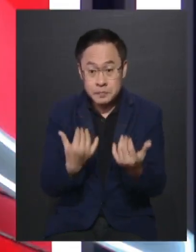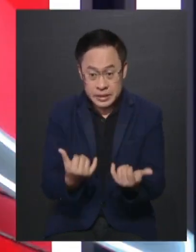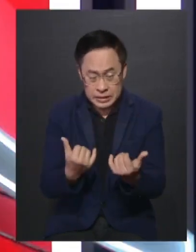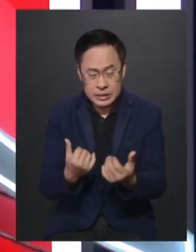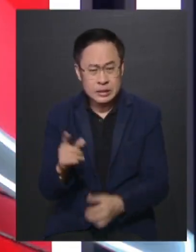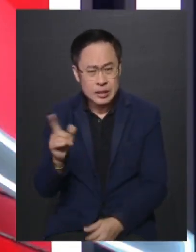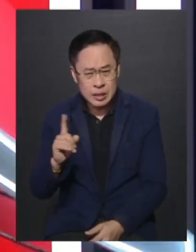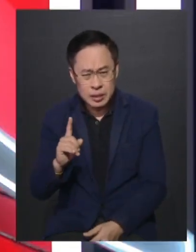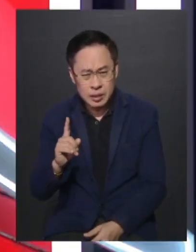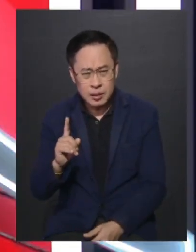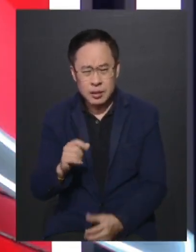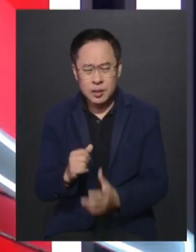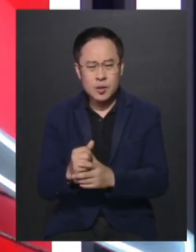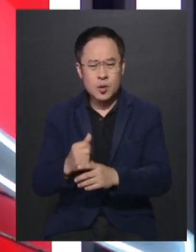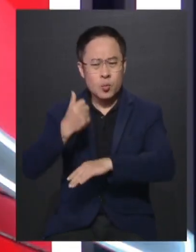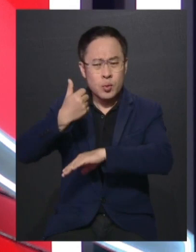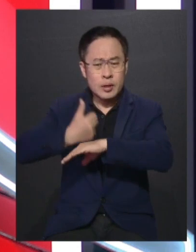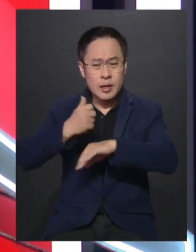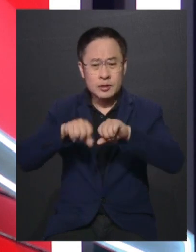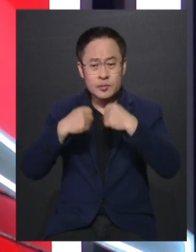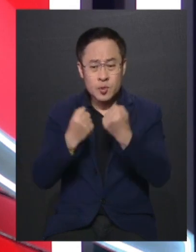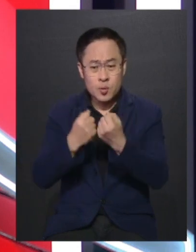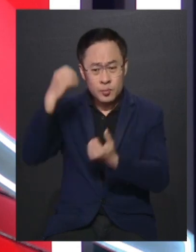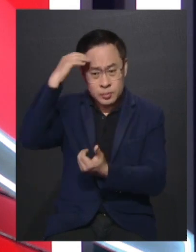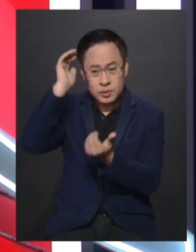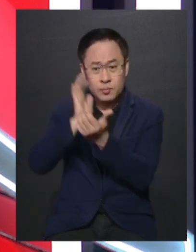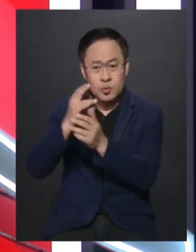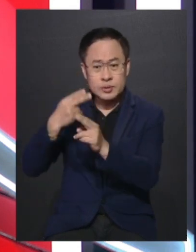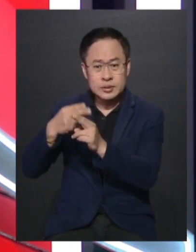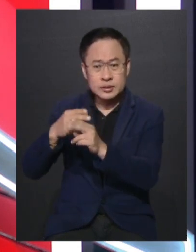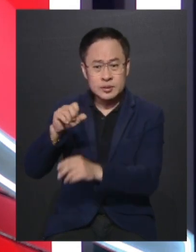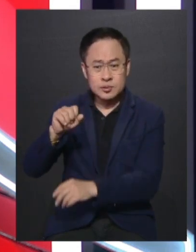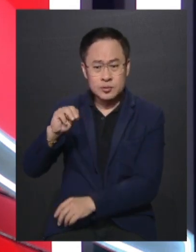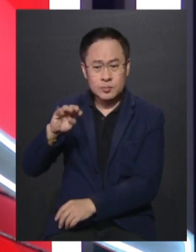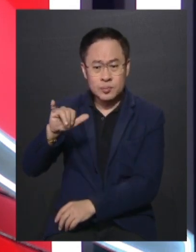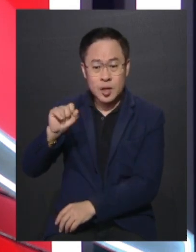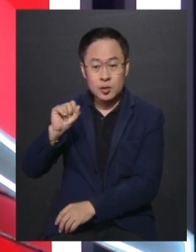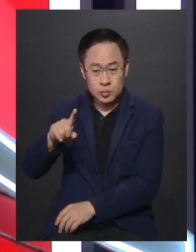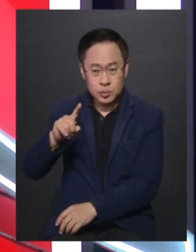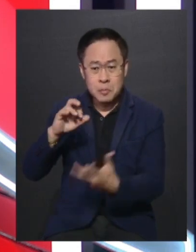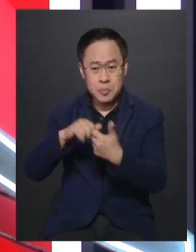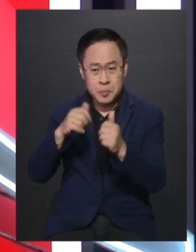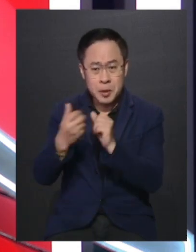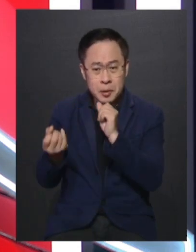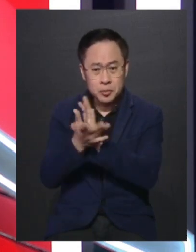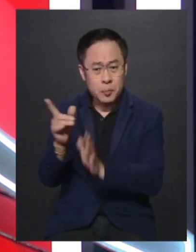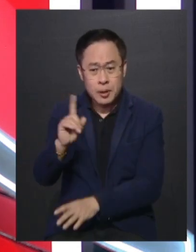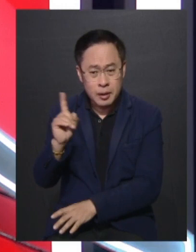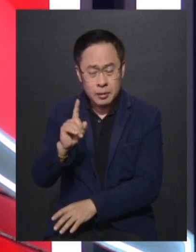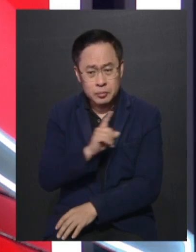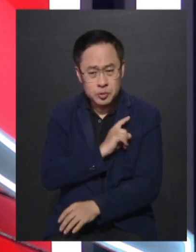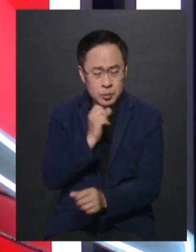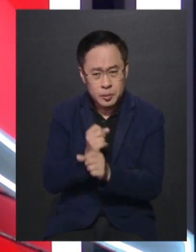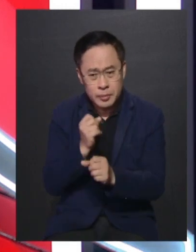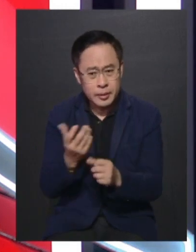งนี้เนี่ยดร.สมยศพุ่มพันธ์ม่วงนายกสมาคมเองเนี่ยต้องเจอกับงานหนักพอสมควรเลยทีเดียวนะคะ